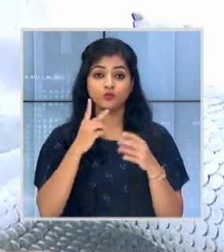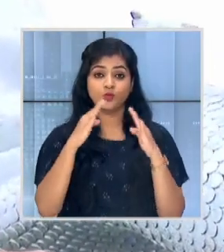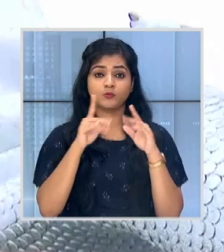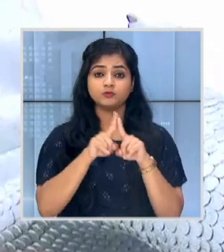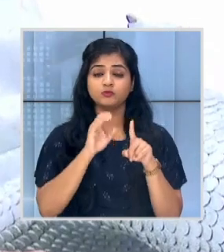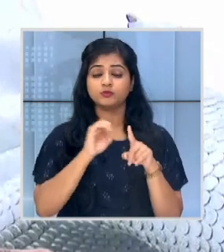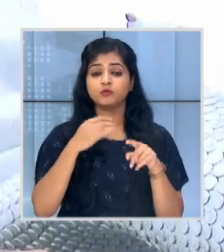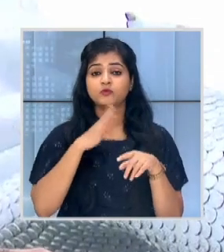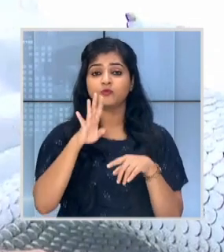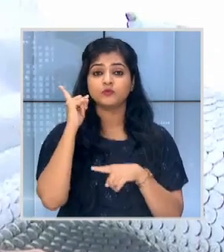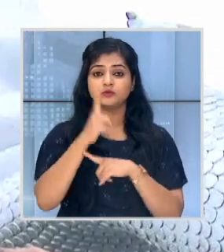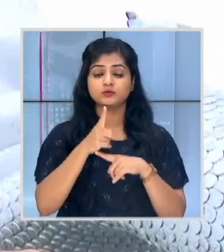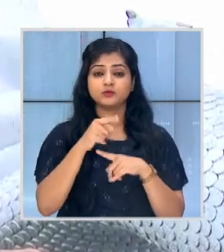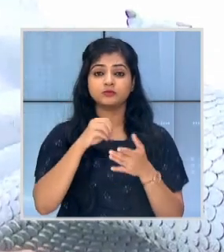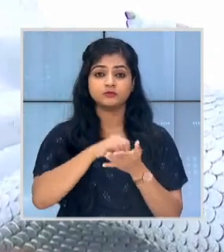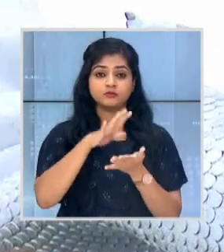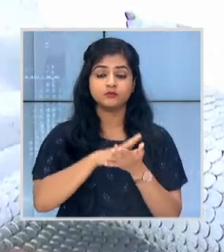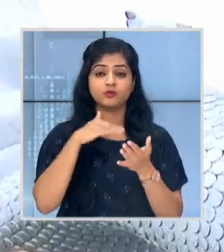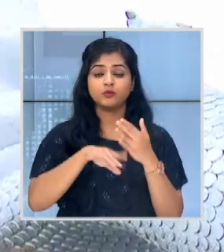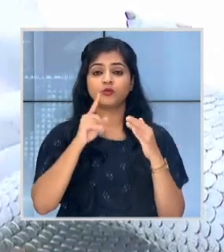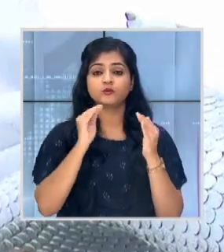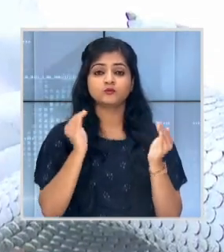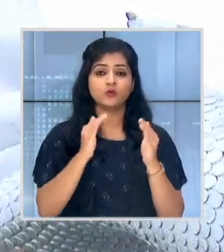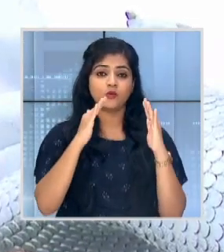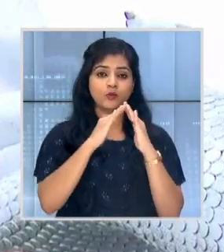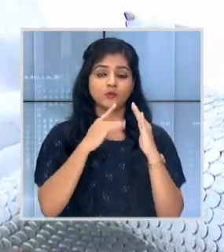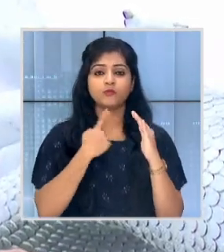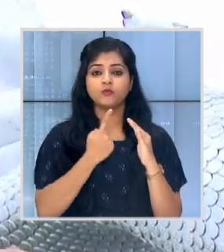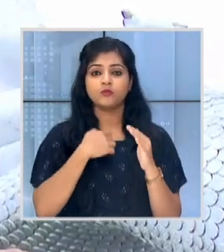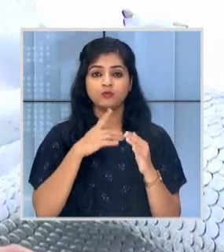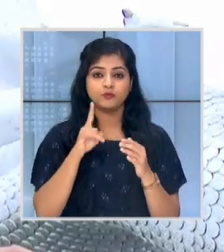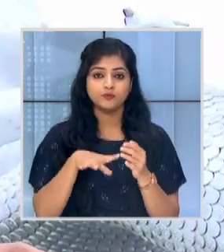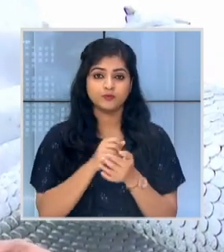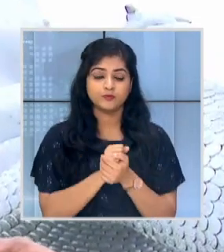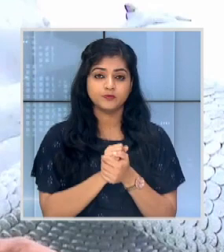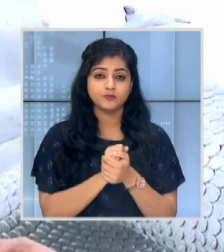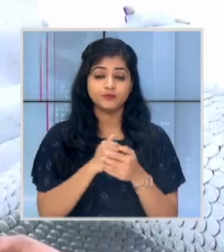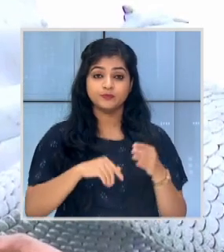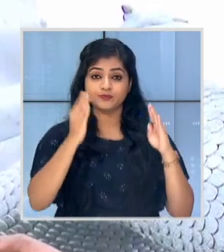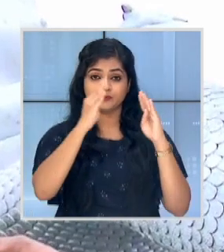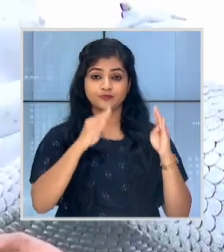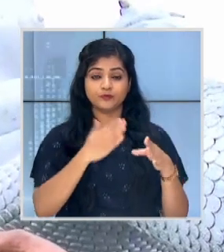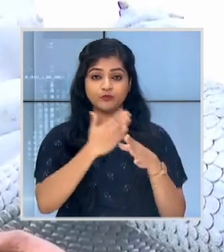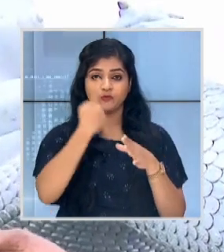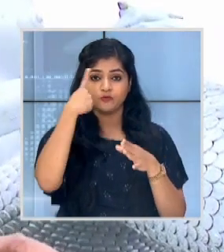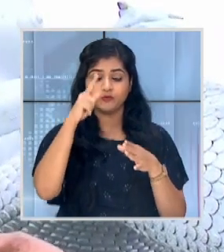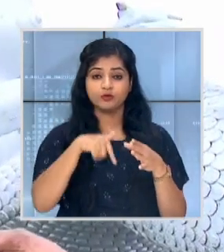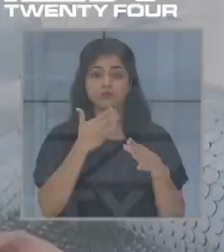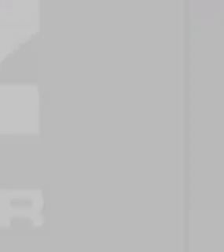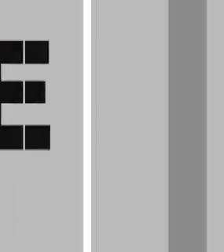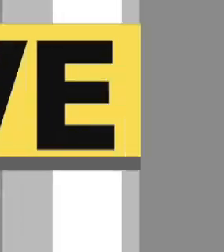ആകെ ഒരു 4 സെൻറ്റ് വസ്തുവും ഒരു വീടും അതിനകത്തൊരു കൊച്ചു വീടും മാത്രമേ ഉള്ളൂ. അത് ഈ ഒരു ശില്പത്തിൻ്റെ പൂർത്തീകരണത്തിന് വേണ്ടി